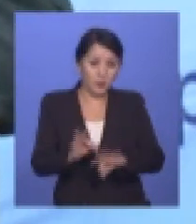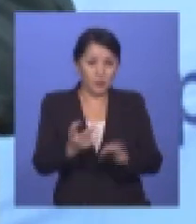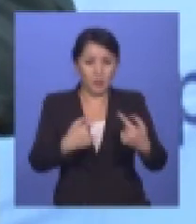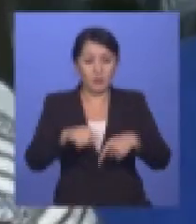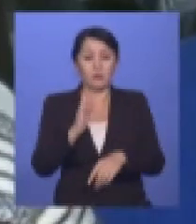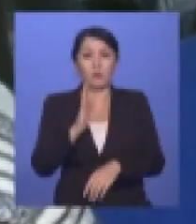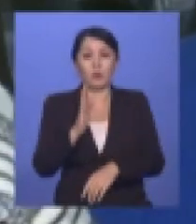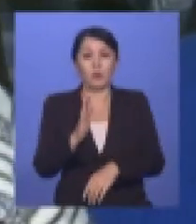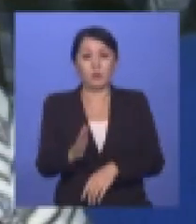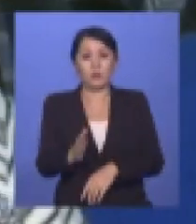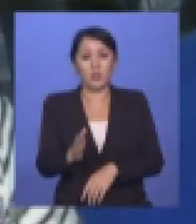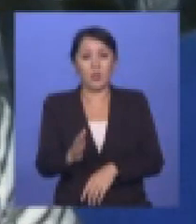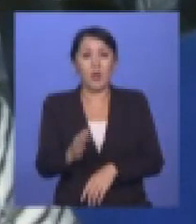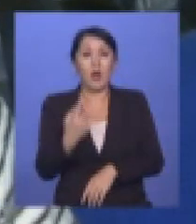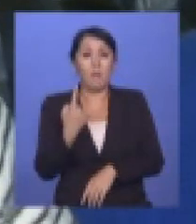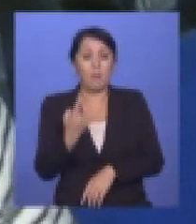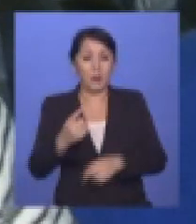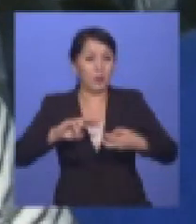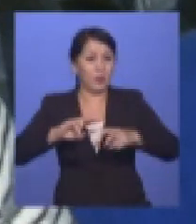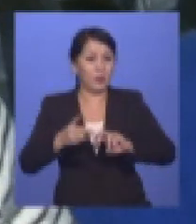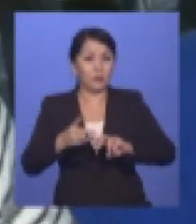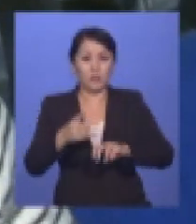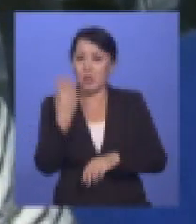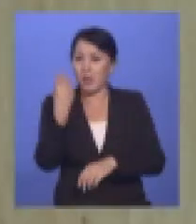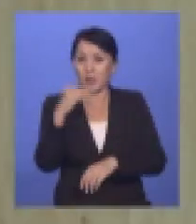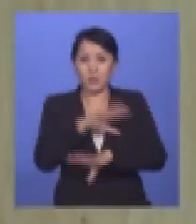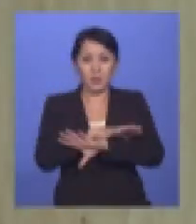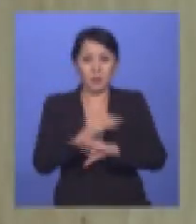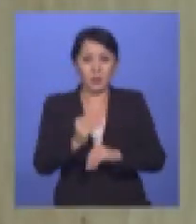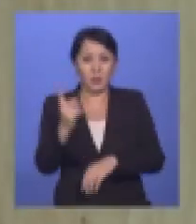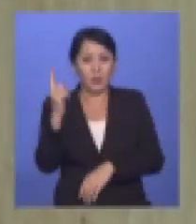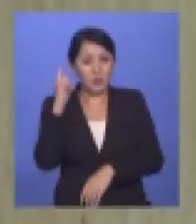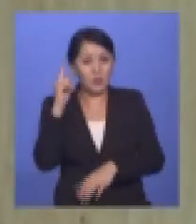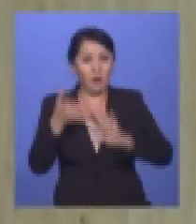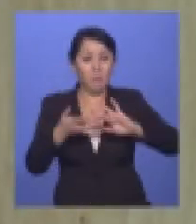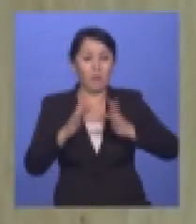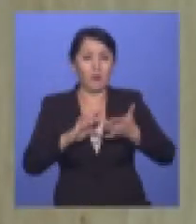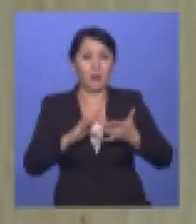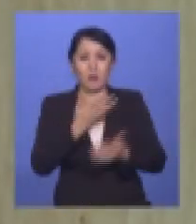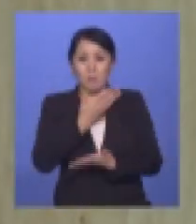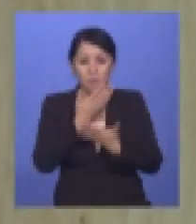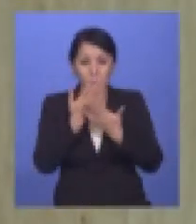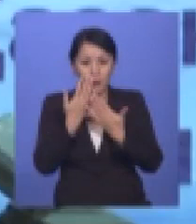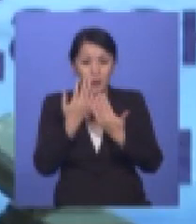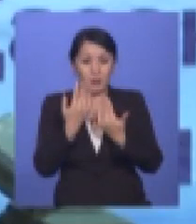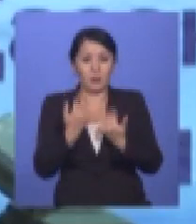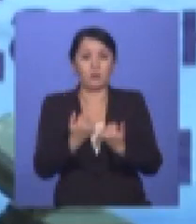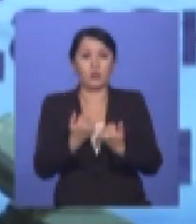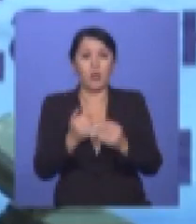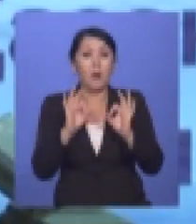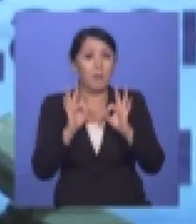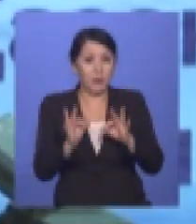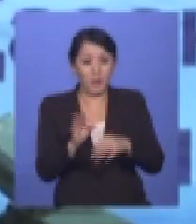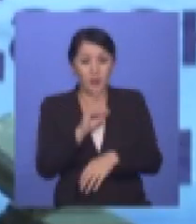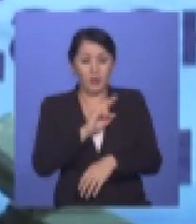ұйымдастыратын боламыз. Ауылдағы тағы бір мәселе сапасыз ұялы байланыс және интернеттің болмауы. Жергілікті тұрғындар мұнараның жанында бәрі дұрыс